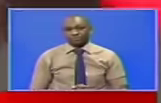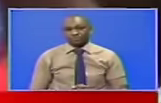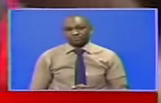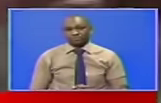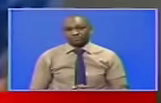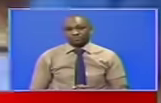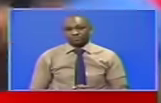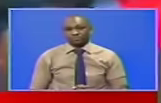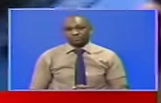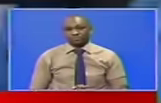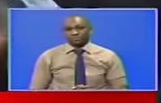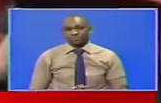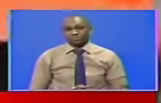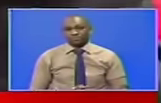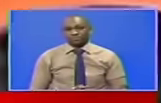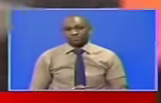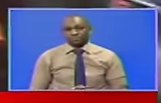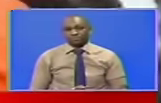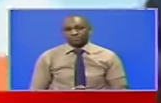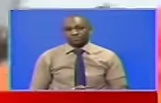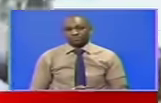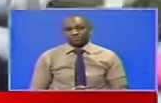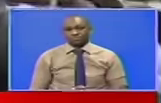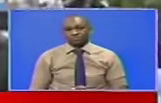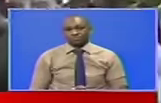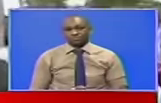Alonso kende haya basi